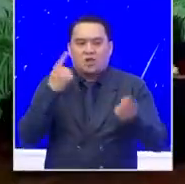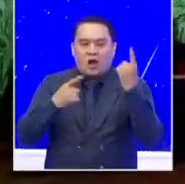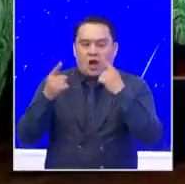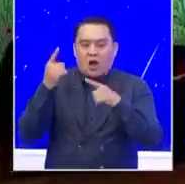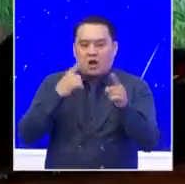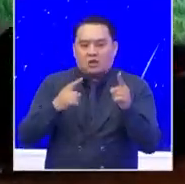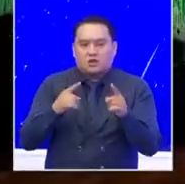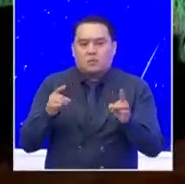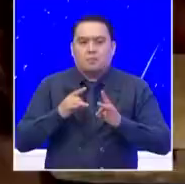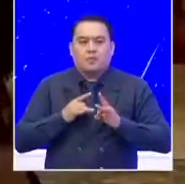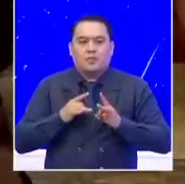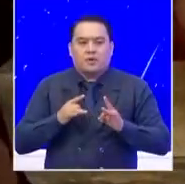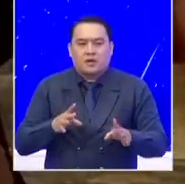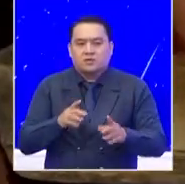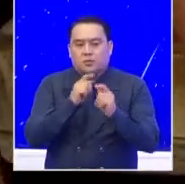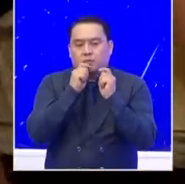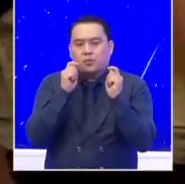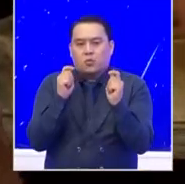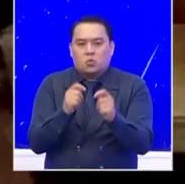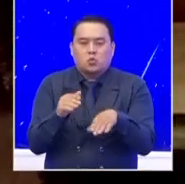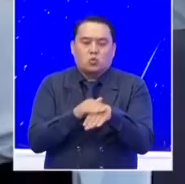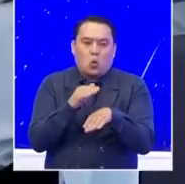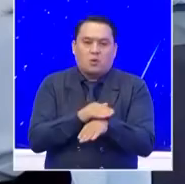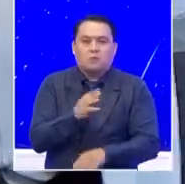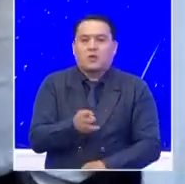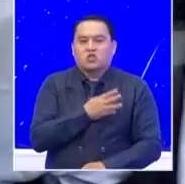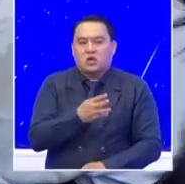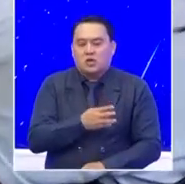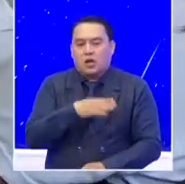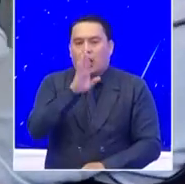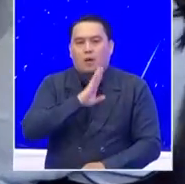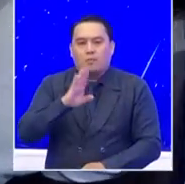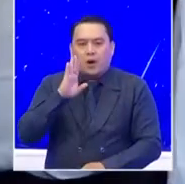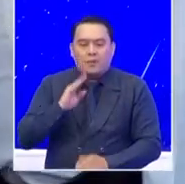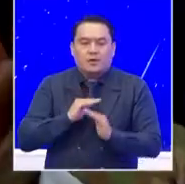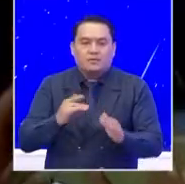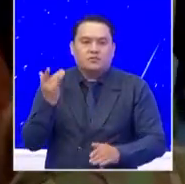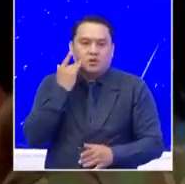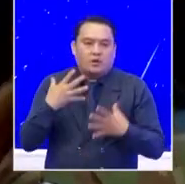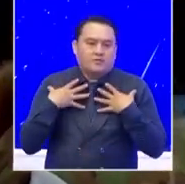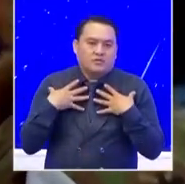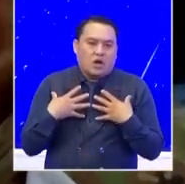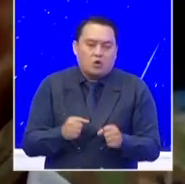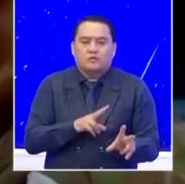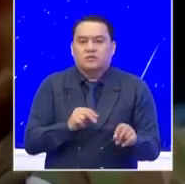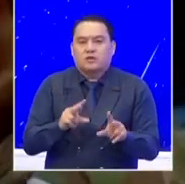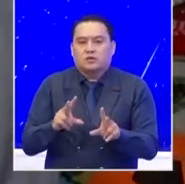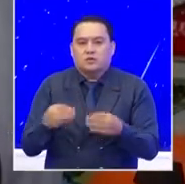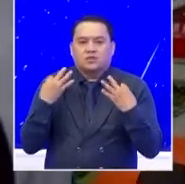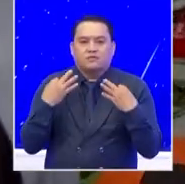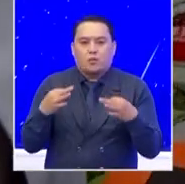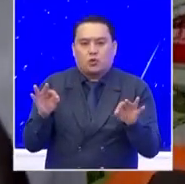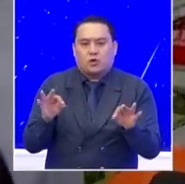конечно, не обошелся праздник без сладких сюрпризов и добрых пожеланий, чтобы мамы и их дети всегда были здоровы и счастливы на